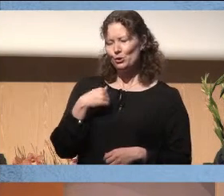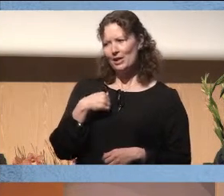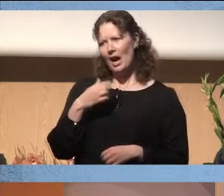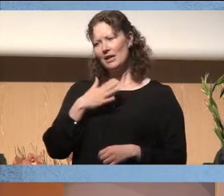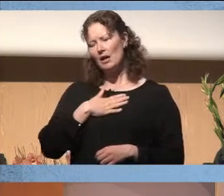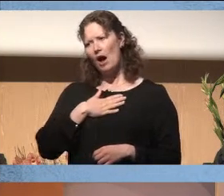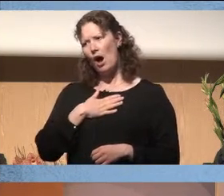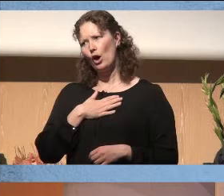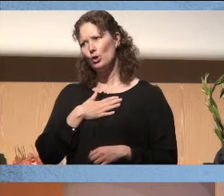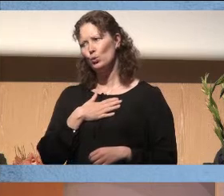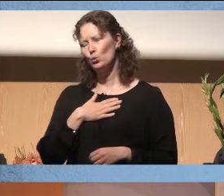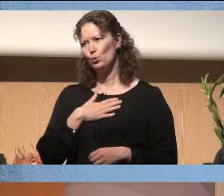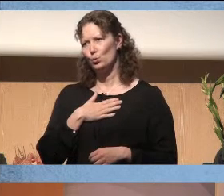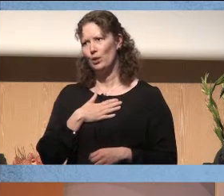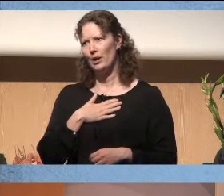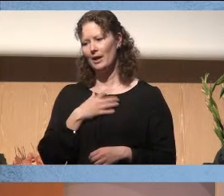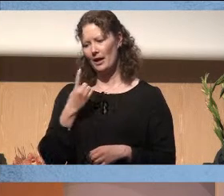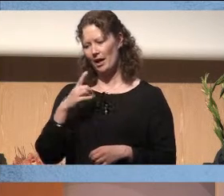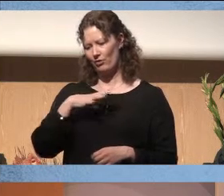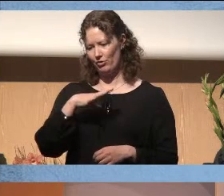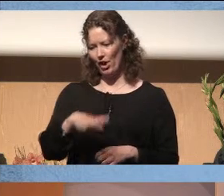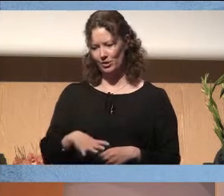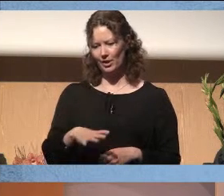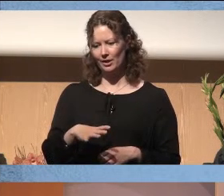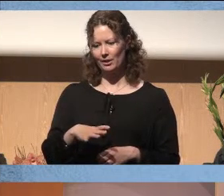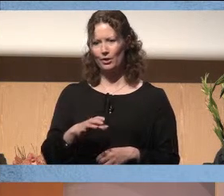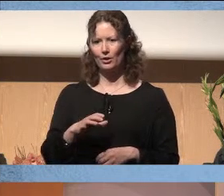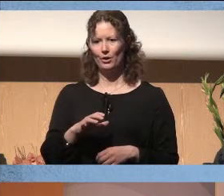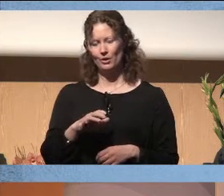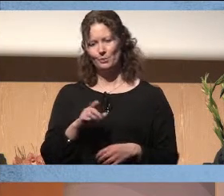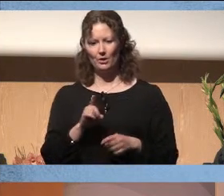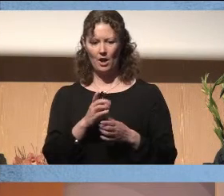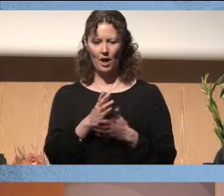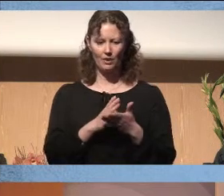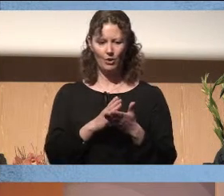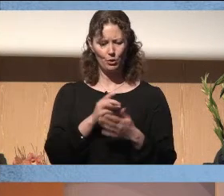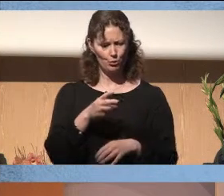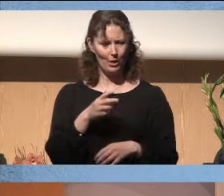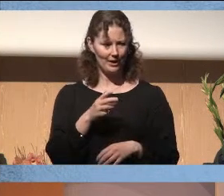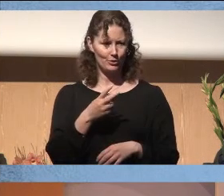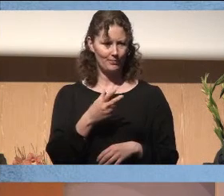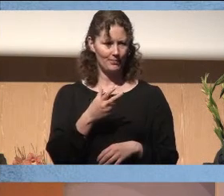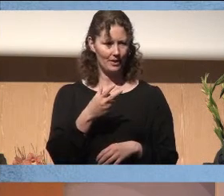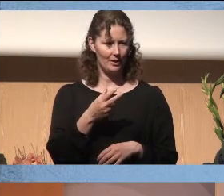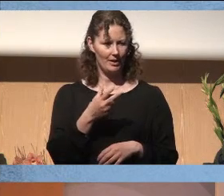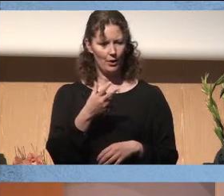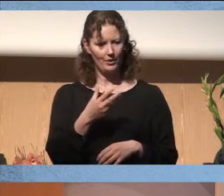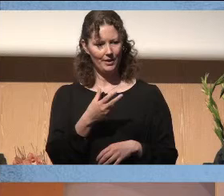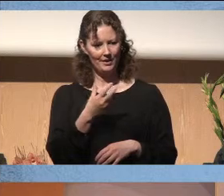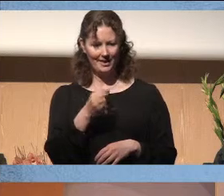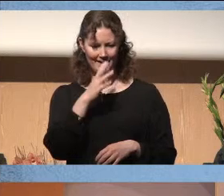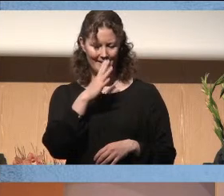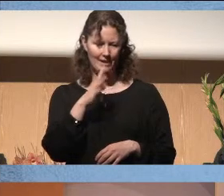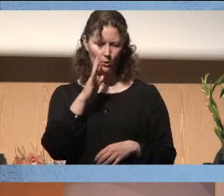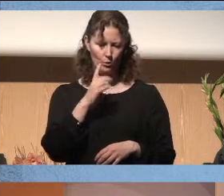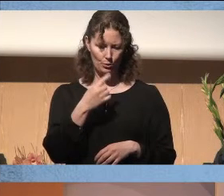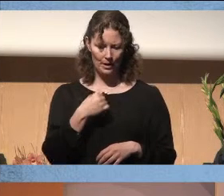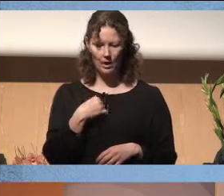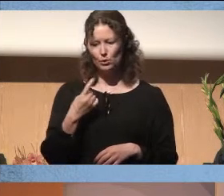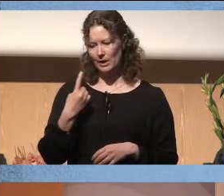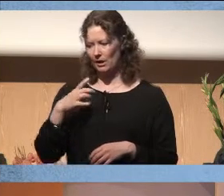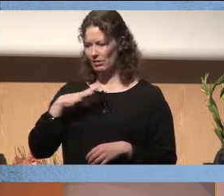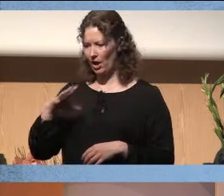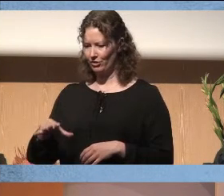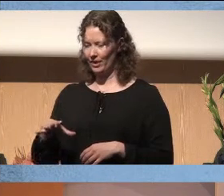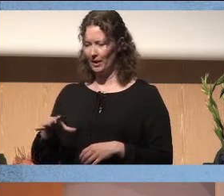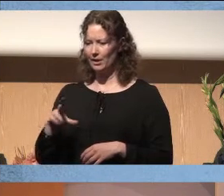Så jeg har jo da en datter som er advokat, som er sånn 8-39 år, tror jeg det er. Og så har jeg en datter